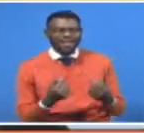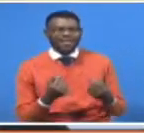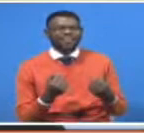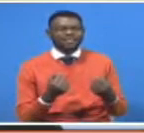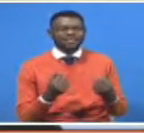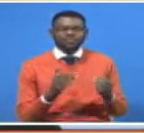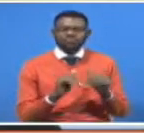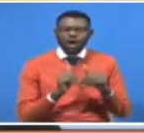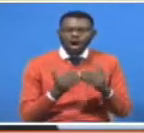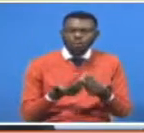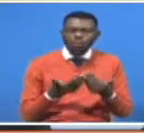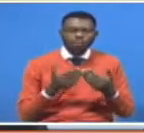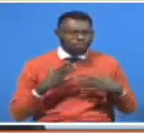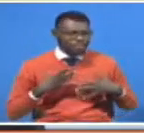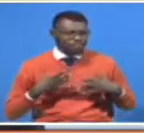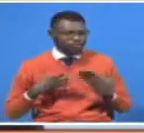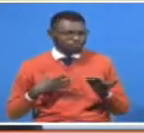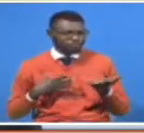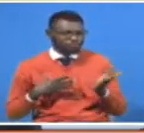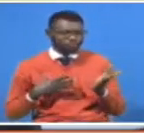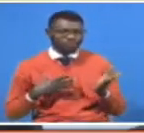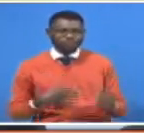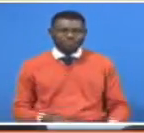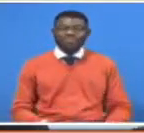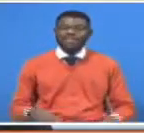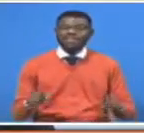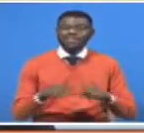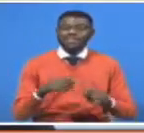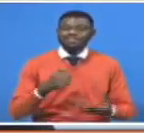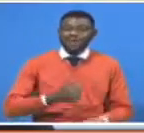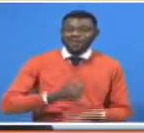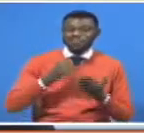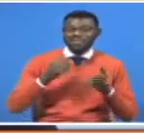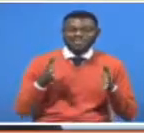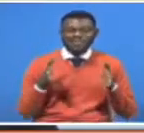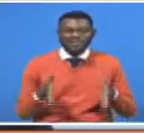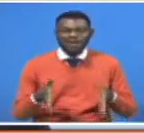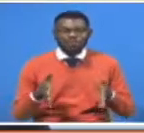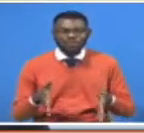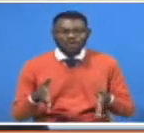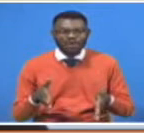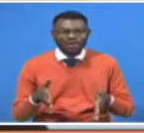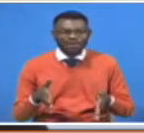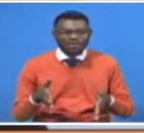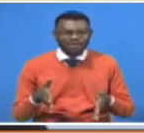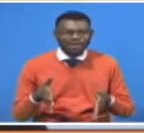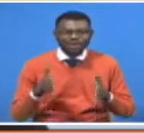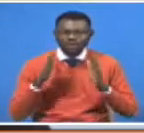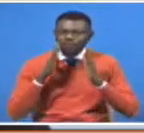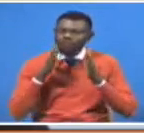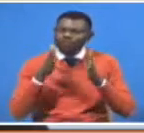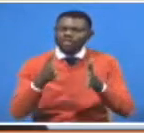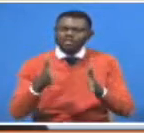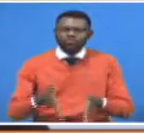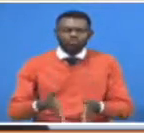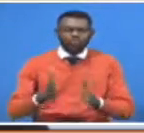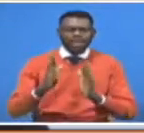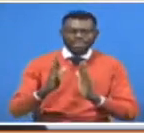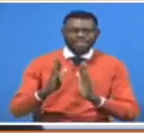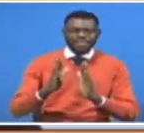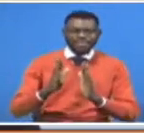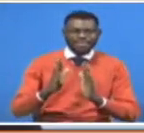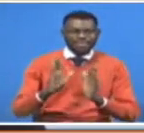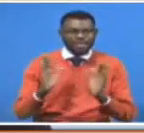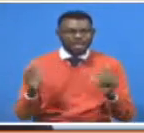afya ya watu wetu. Bajeti ya safari hii ni kuangalia njia